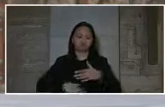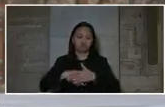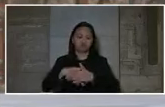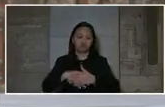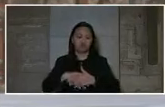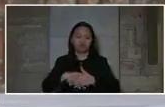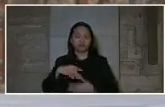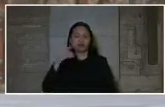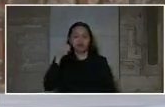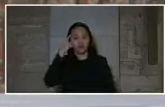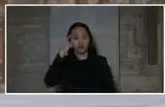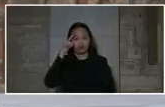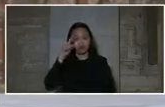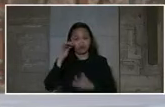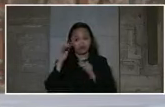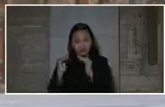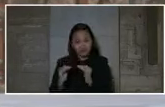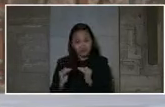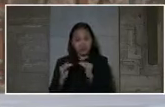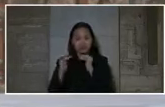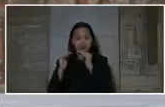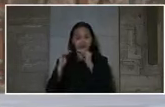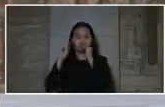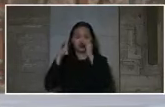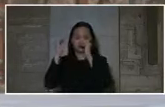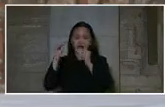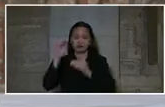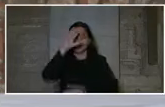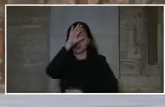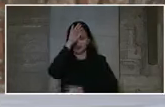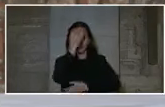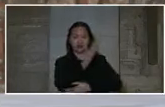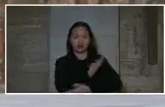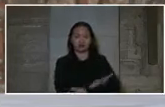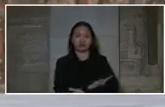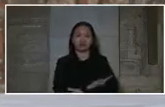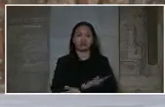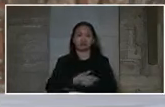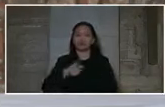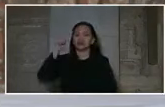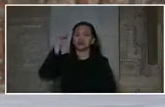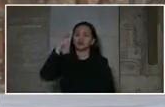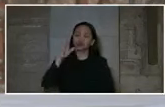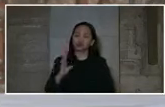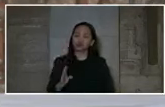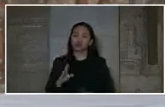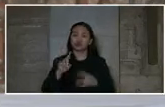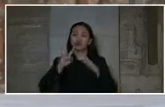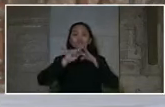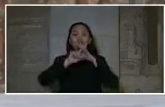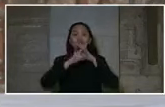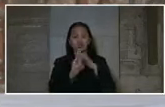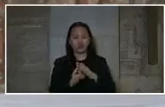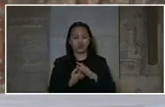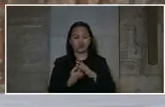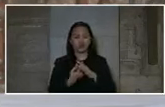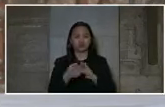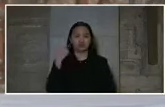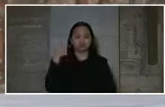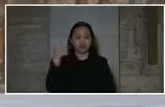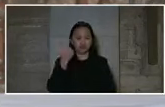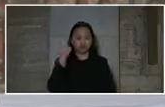sinapupunan ang kataas-taasang anak ng Diyos. Simula pa lamang ito ng